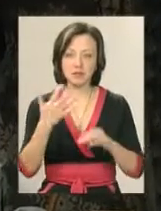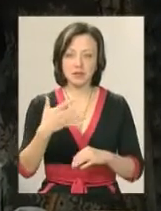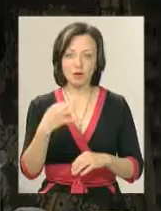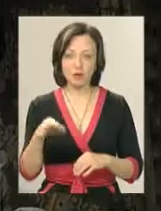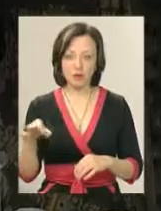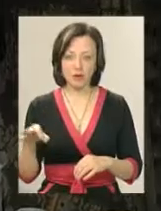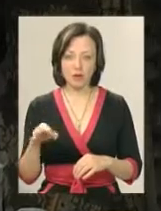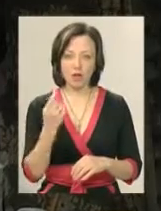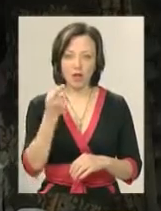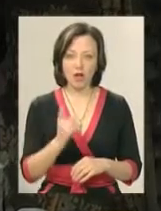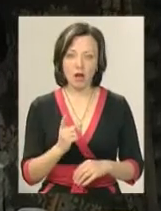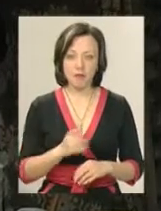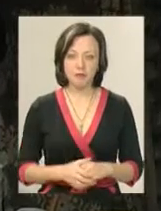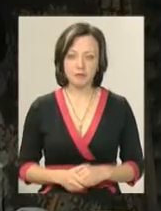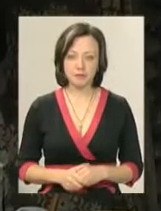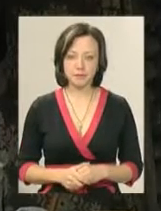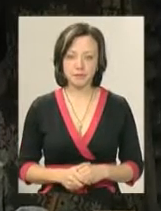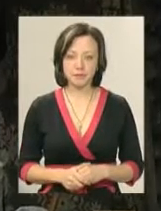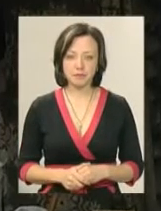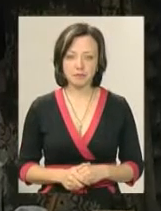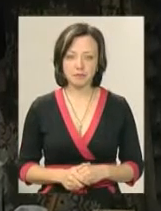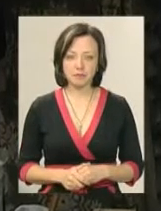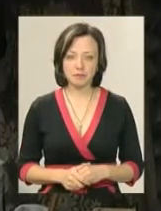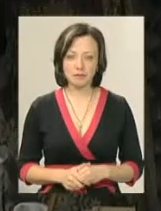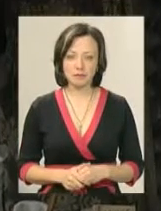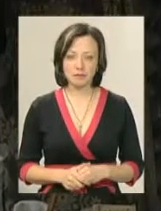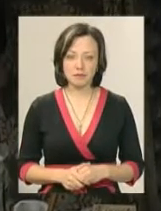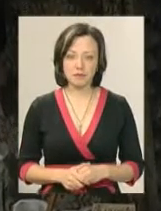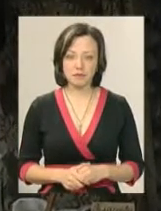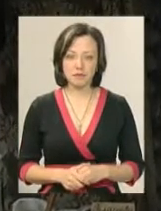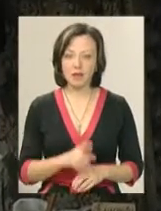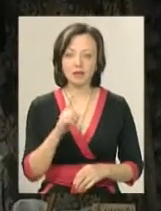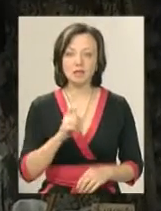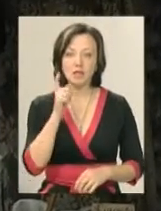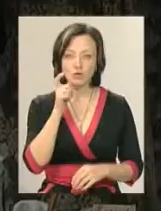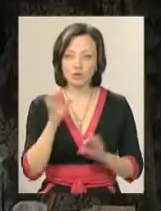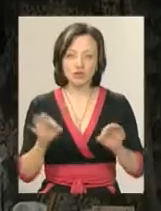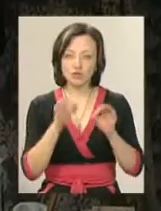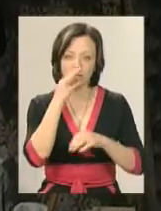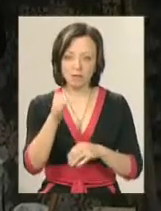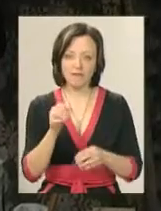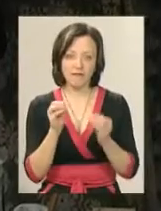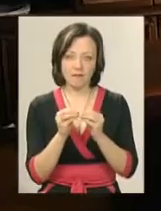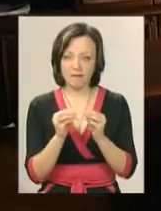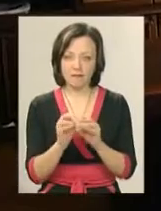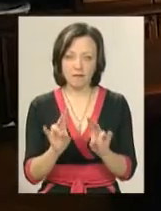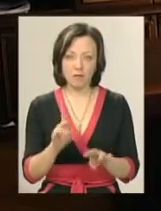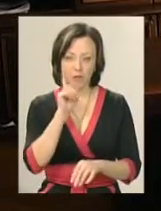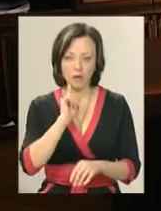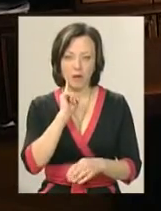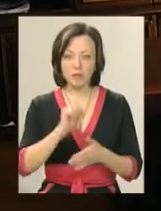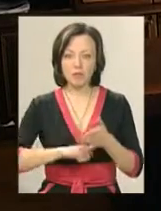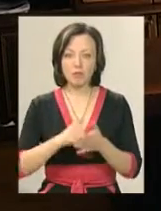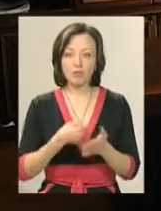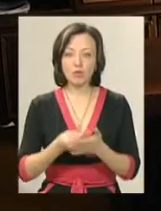копійок на кілограмі, так як на реалізатори. За цукор поки нічого не скажу, він стоїть на місці. Підстав для